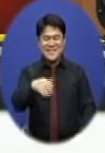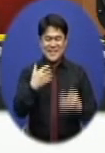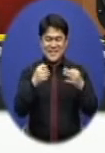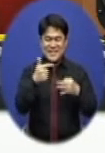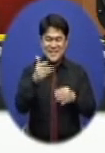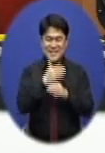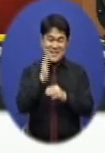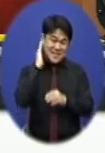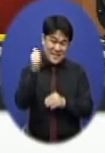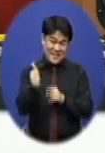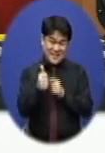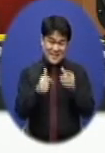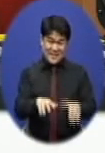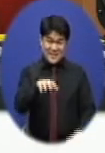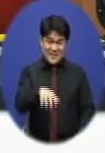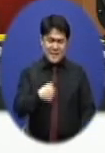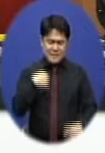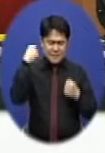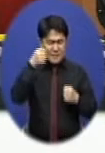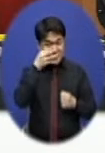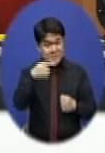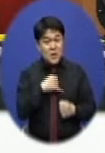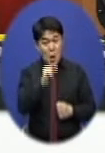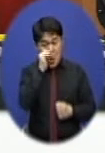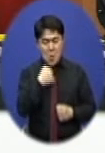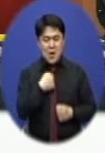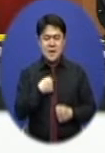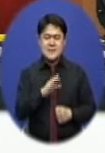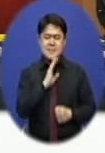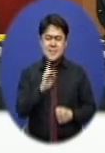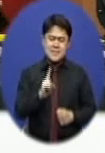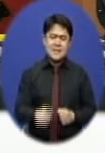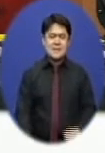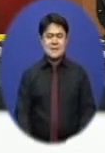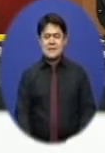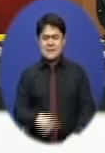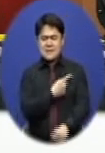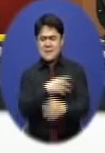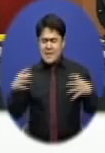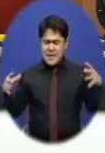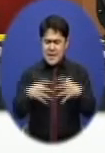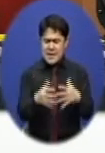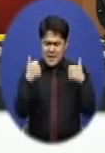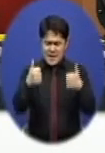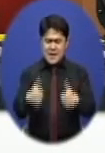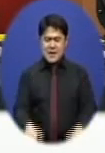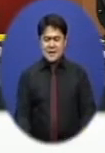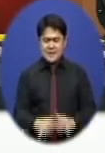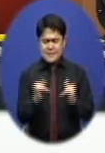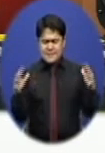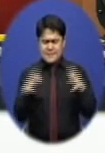김대중 대통령 전 대통령님의 고향에서 제가 공연도 한번 했는데 네. 야 정말 그거는 단합이 잘 됐더라고요. 아, 원래 예. 단합